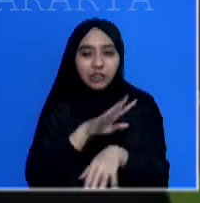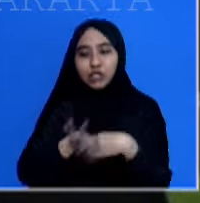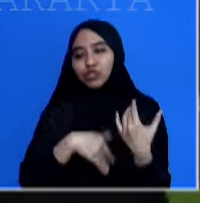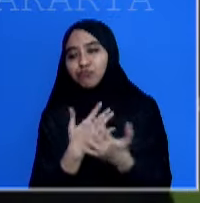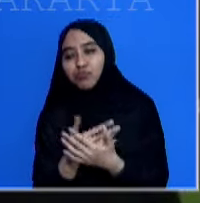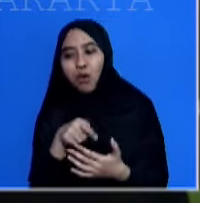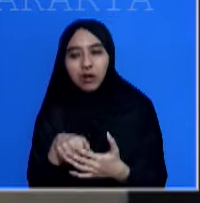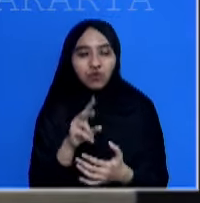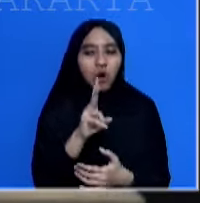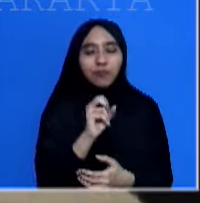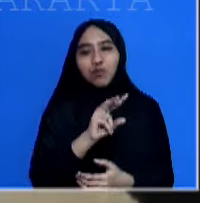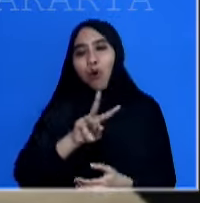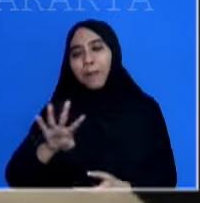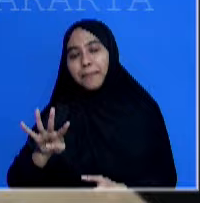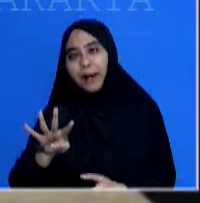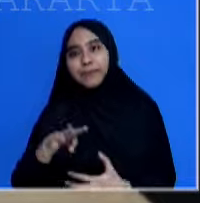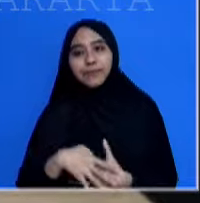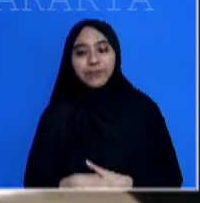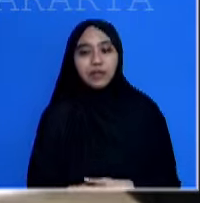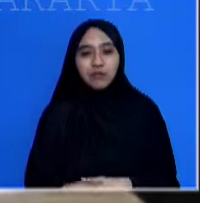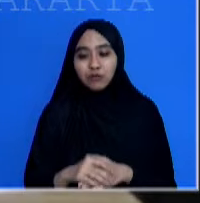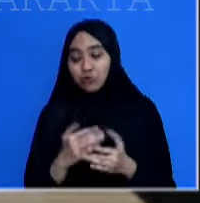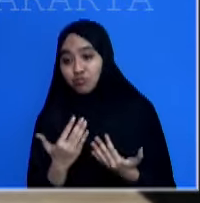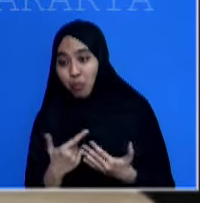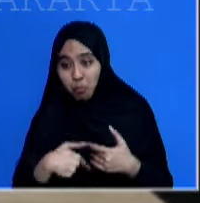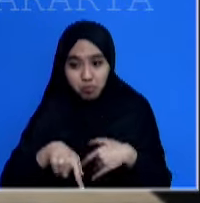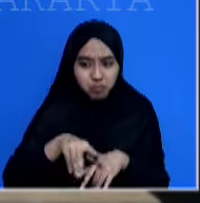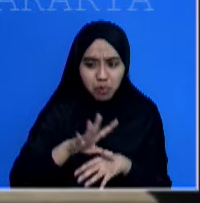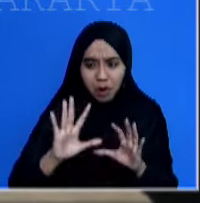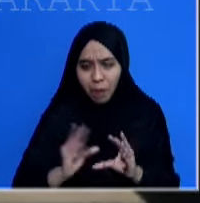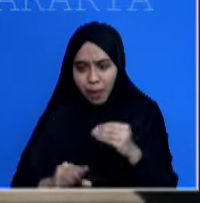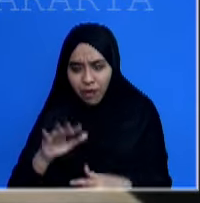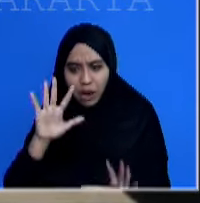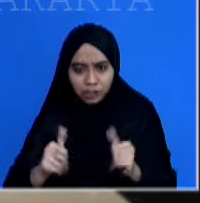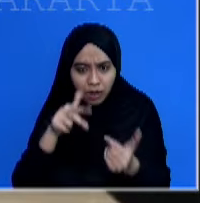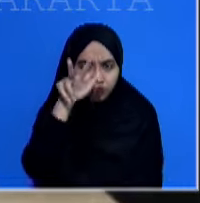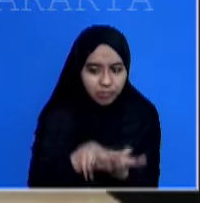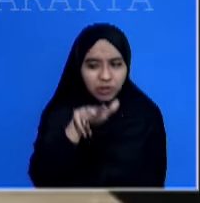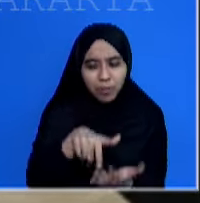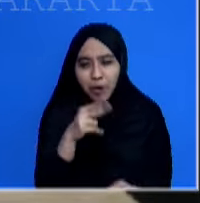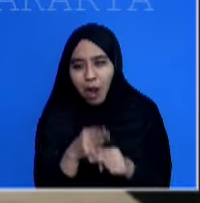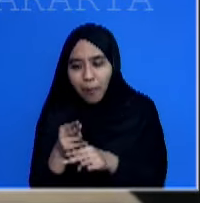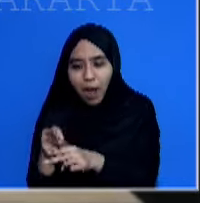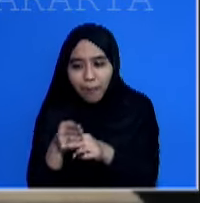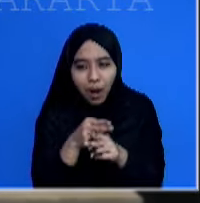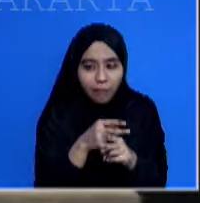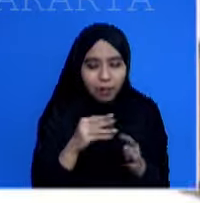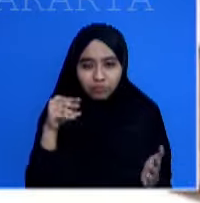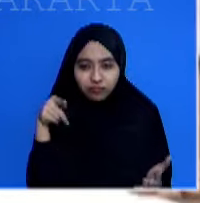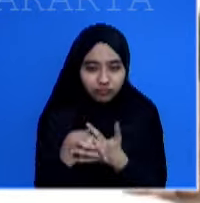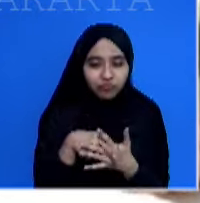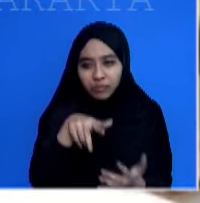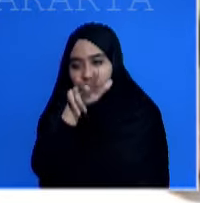2024. Setelah dilakukan rapat pleno terbuka, hasilnya ditetapkan perolehan kursi dan nama-nama calon terpilih anggota DPRD